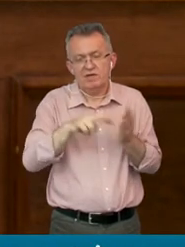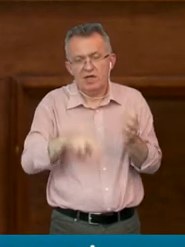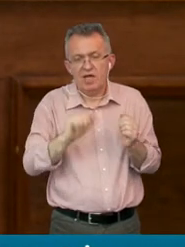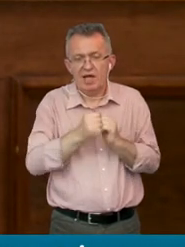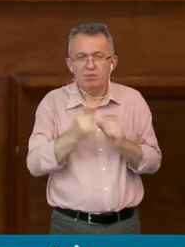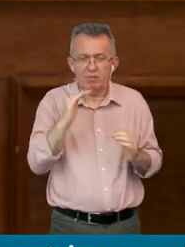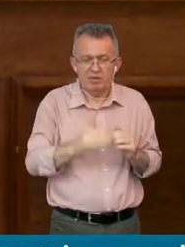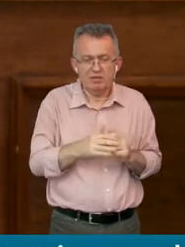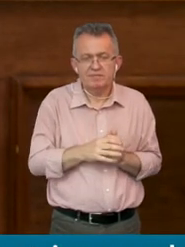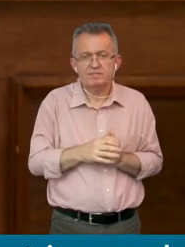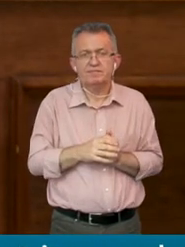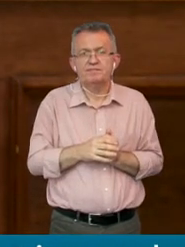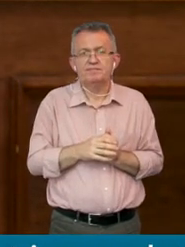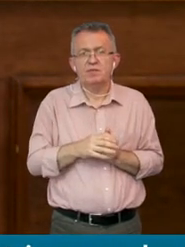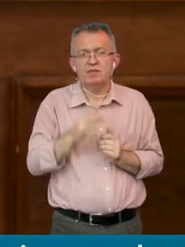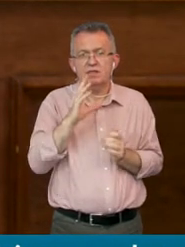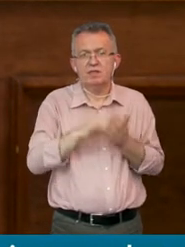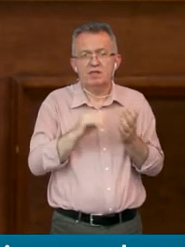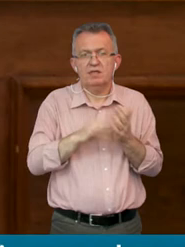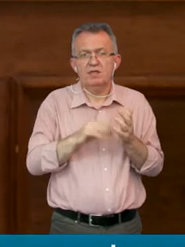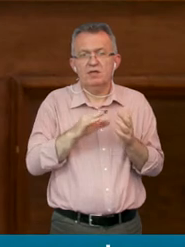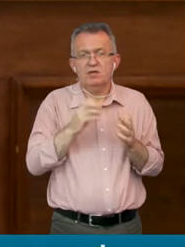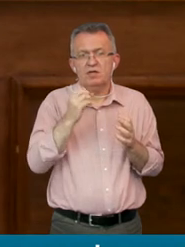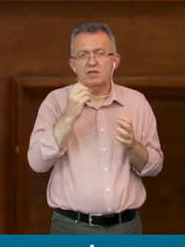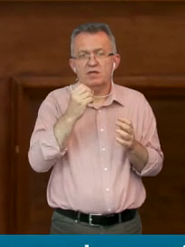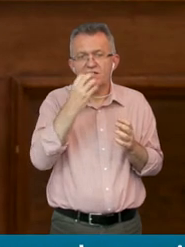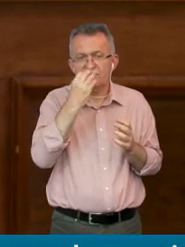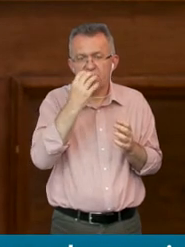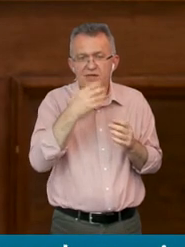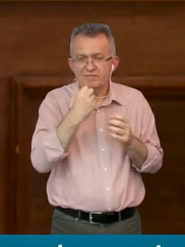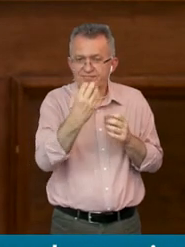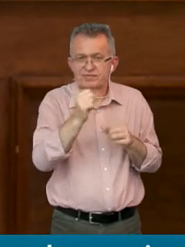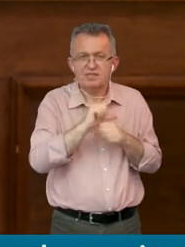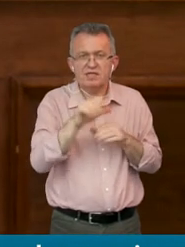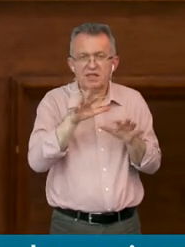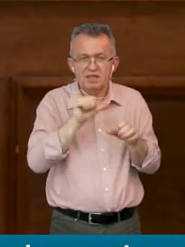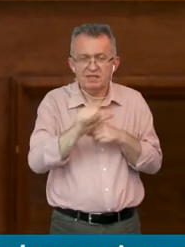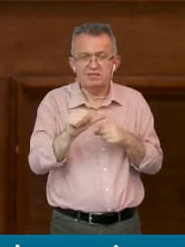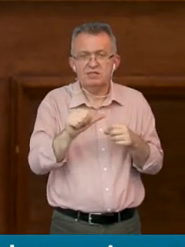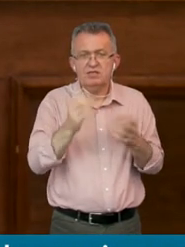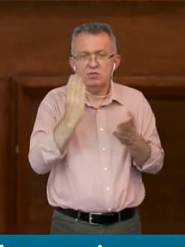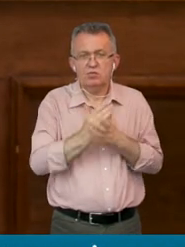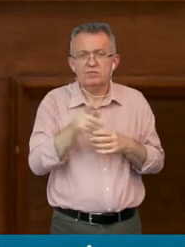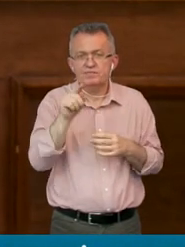rzadziej. Choćby kwestie kwietnych łąk, które w paru miejscach zostały w Szczecinie